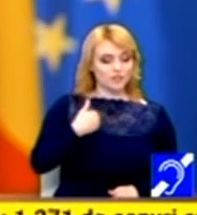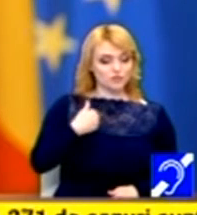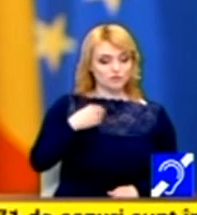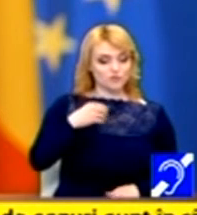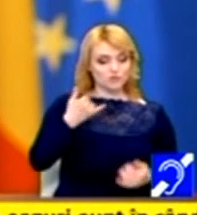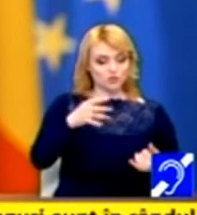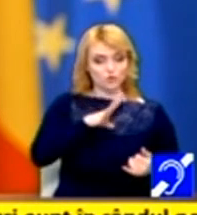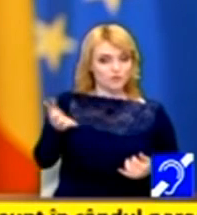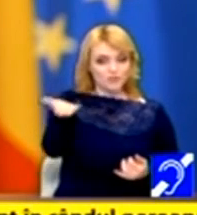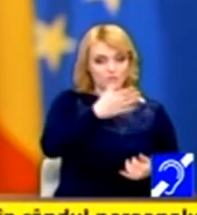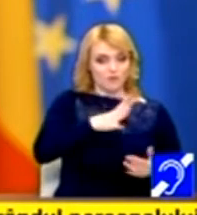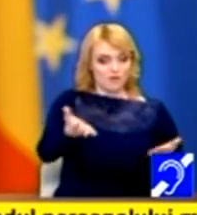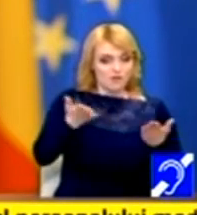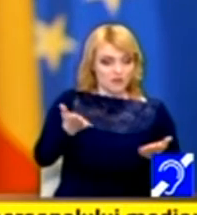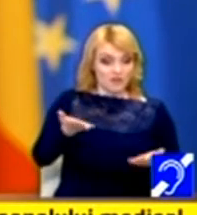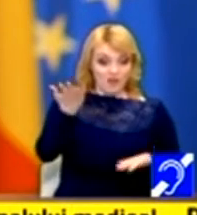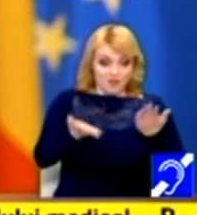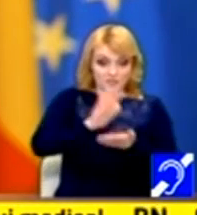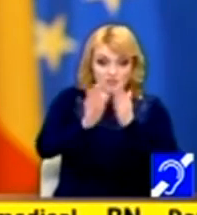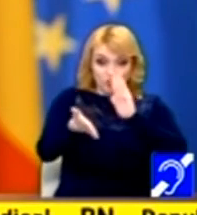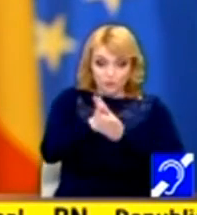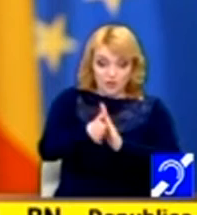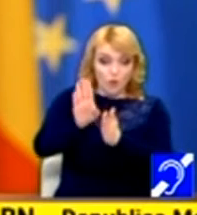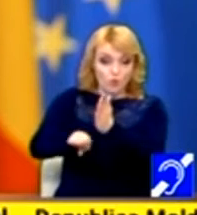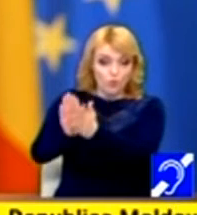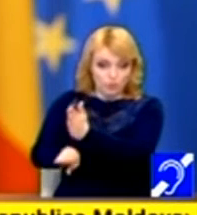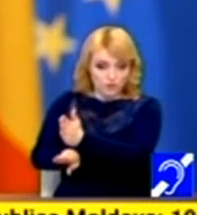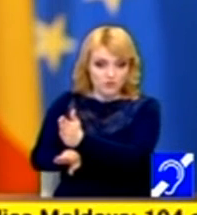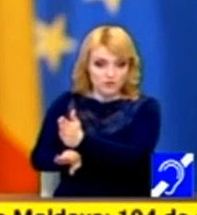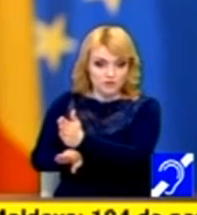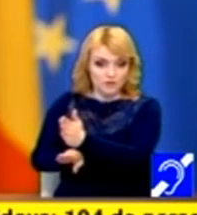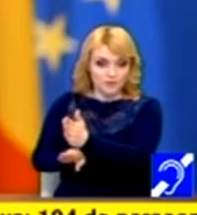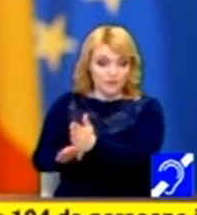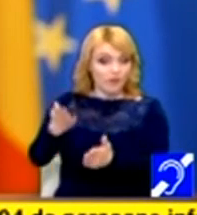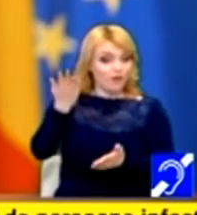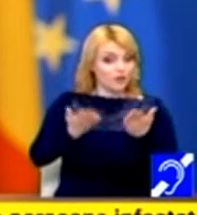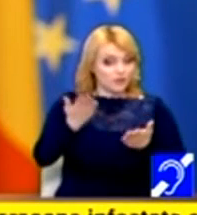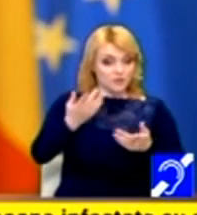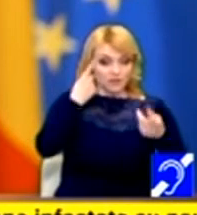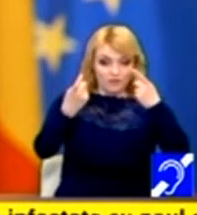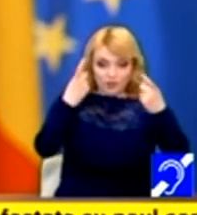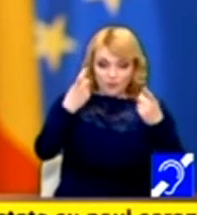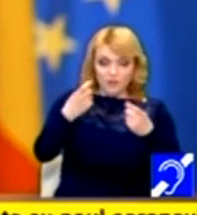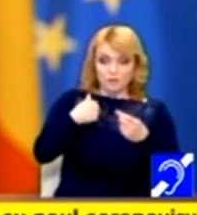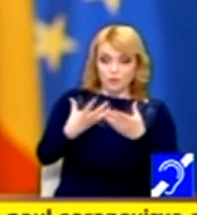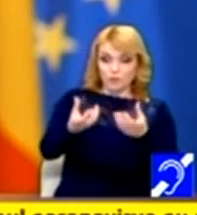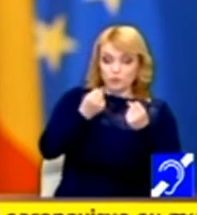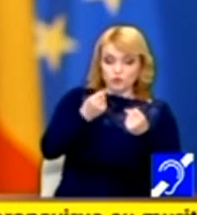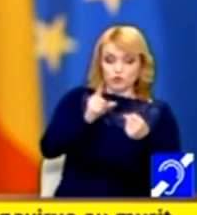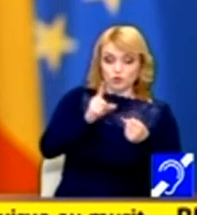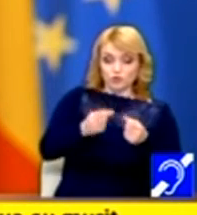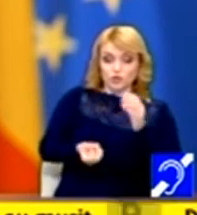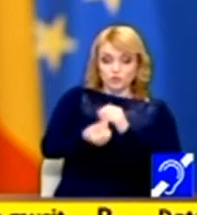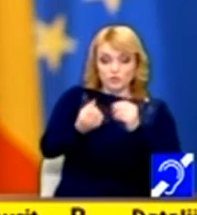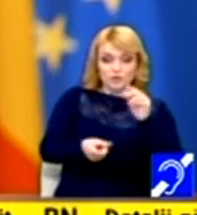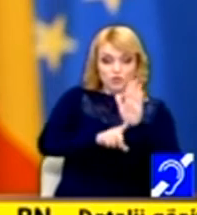clar, dacă situația se va înrăutăți și datele vor arăta un număr galopant de